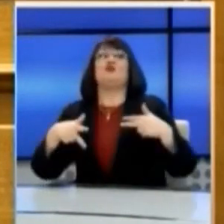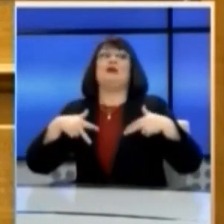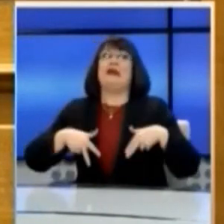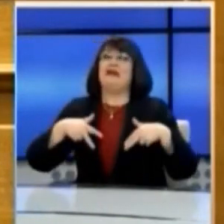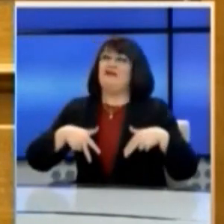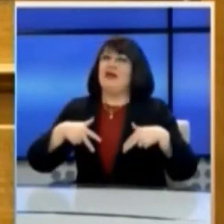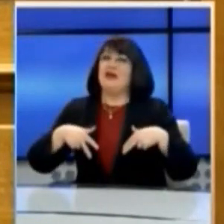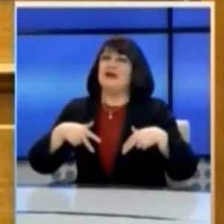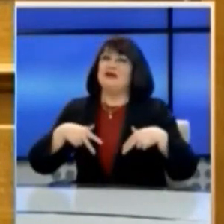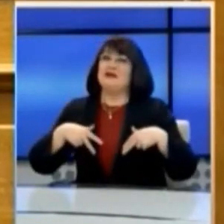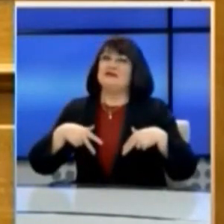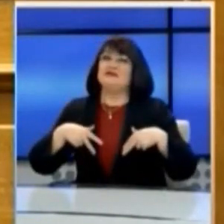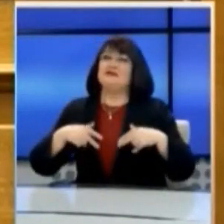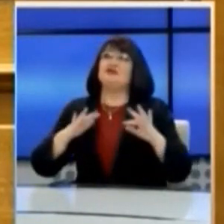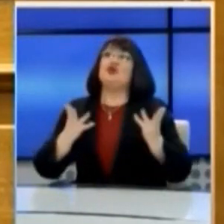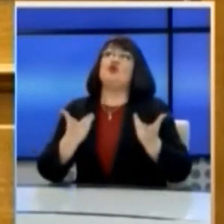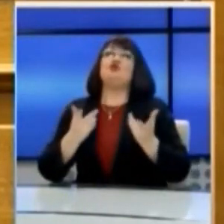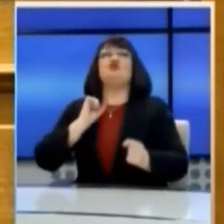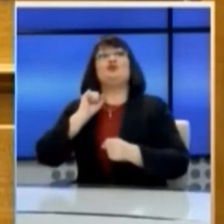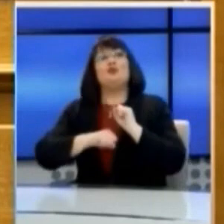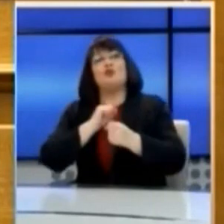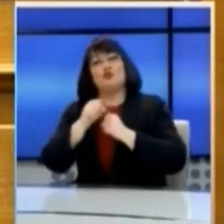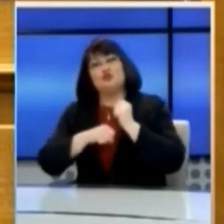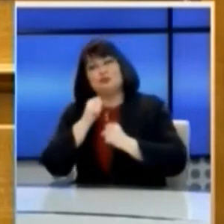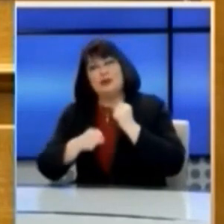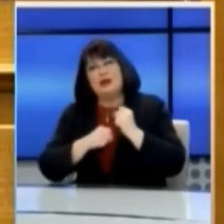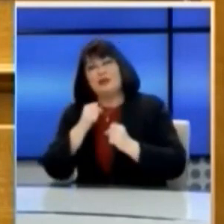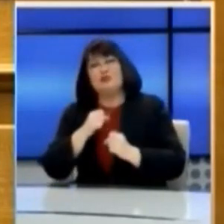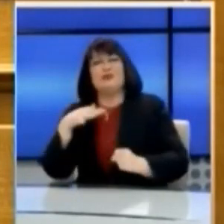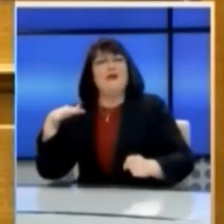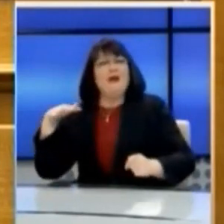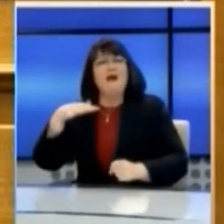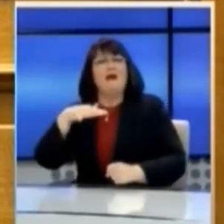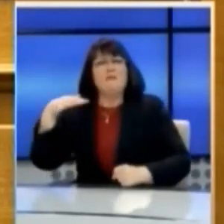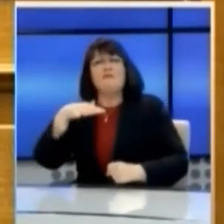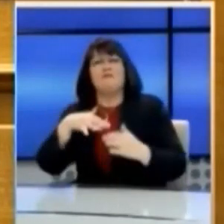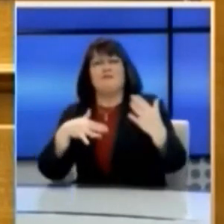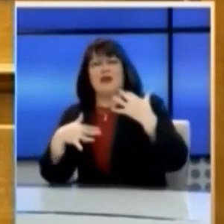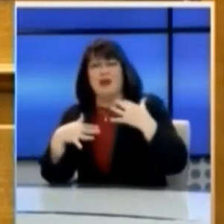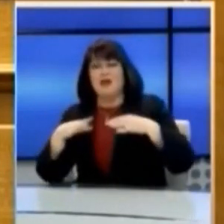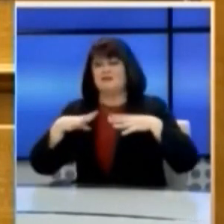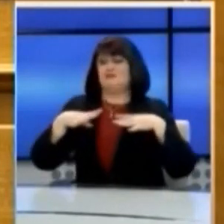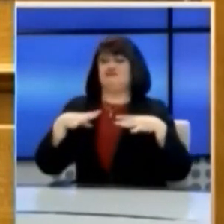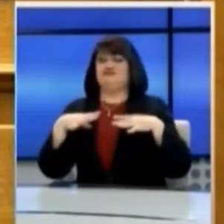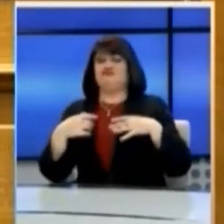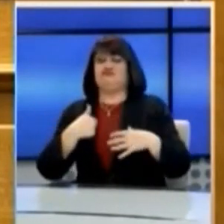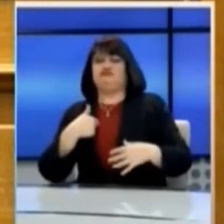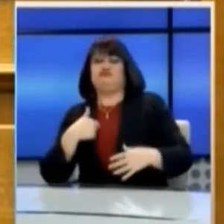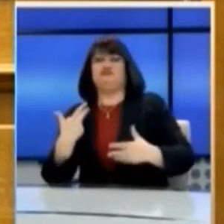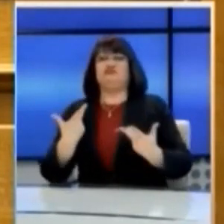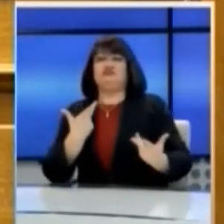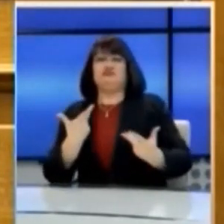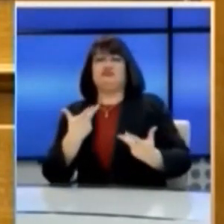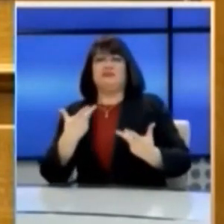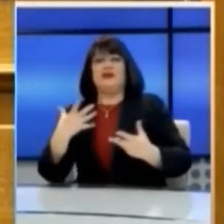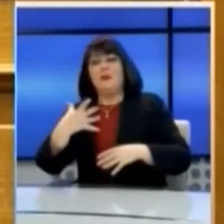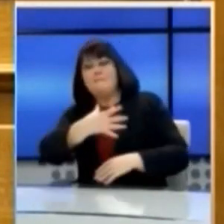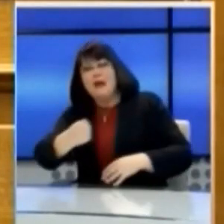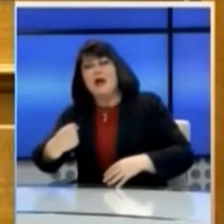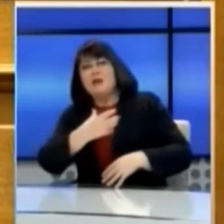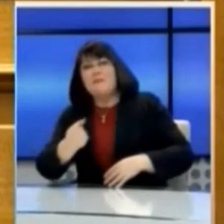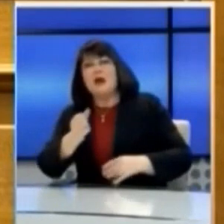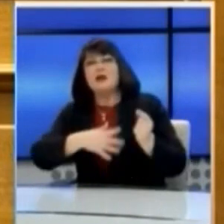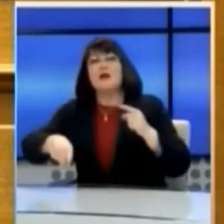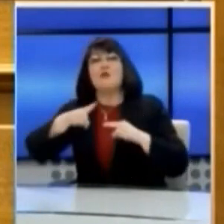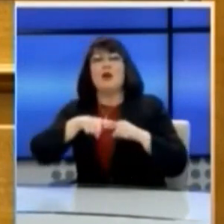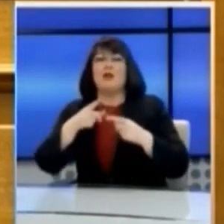κυβέρνηση σε όσους προσπαθούν με απειλές, με λιονταρισμούς να στερήσουν από την πατρίδα μας